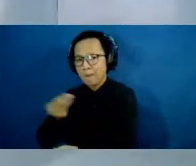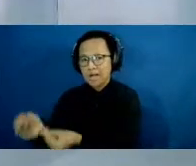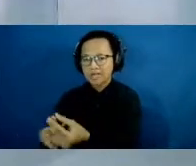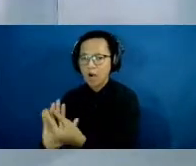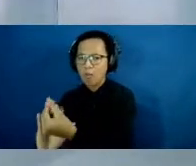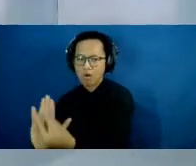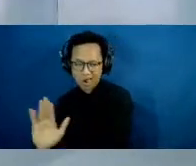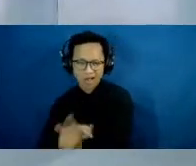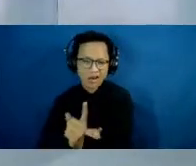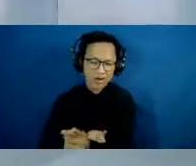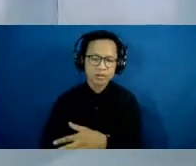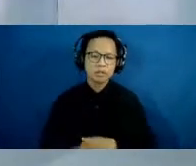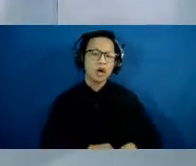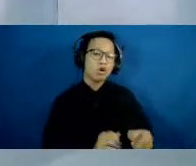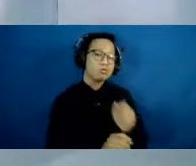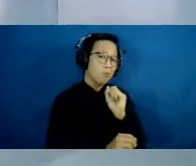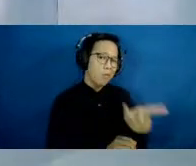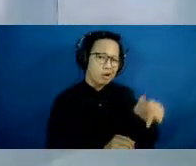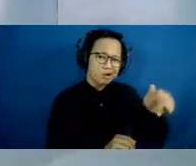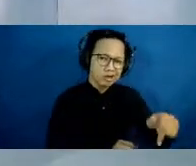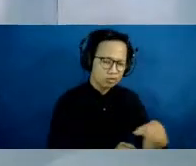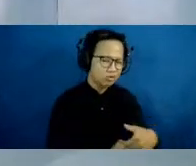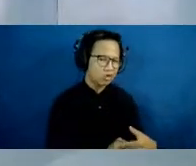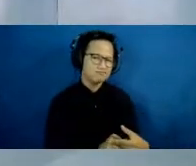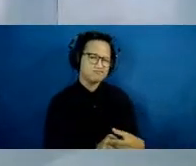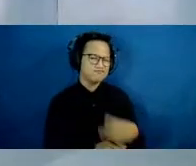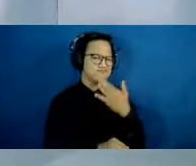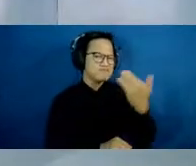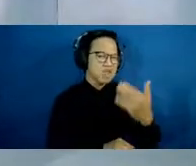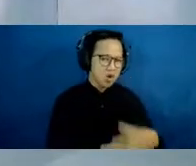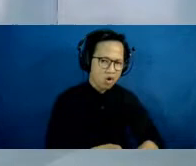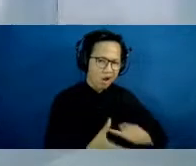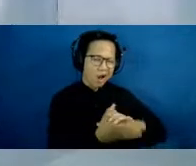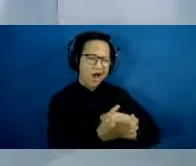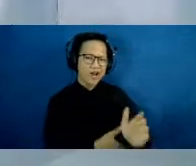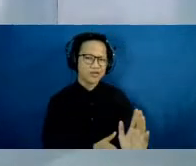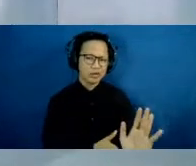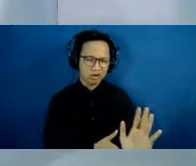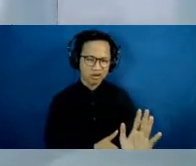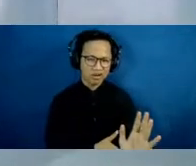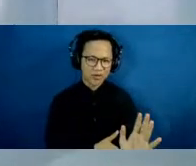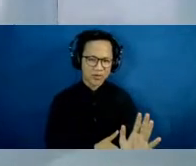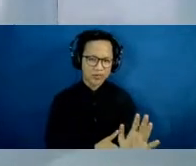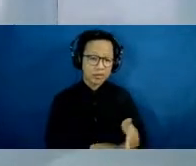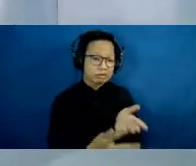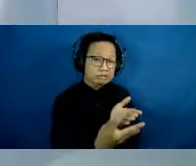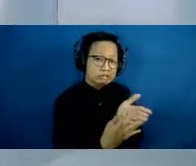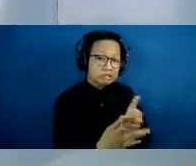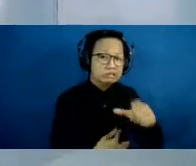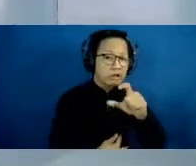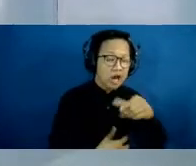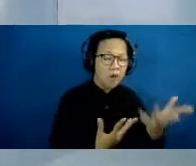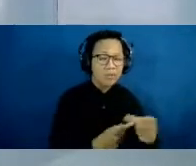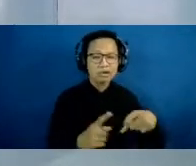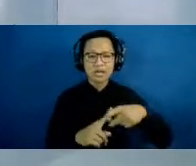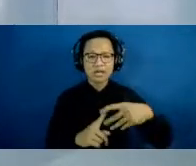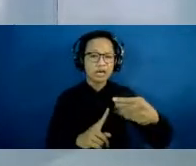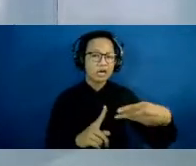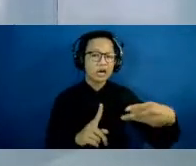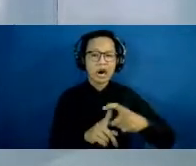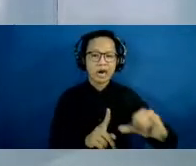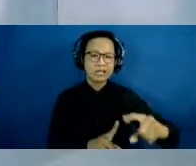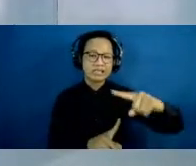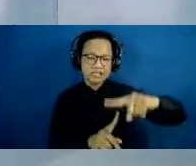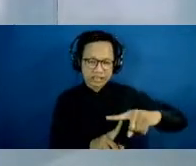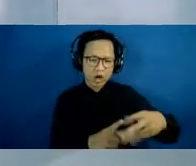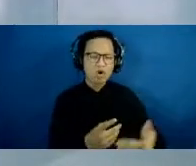sendiri, tentu yang sudah sangat akrab dengan kita untuk mengakses permodalan dari pelaku usaha adalah dengan mengakses kredit yang ada di perbankan. Nah, kalau